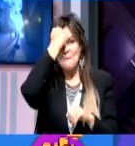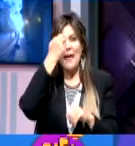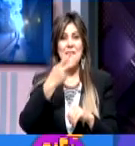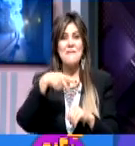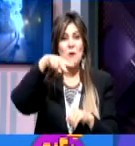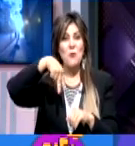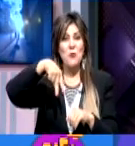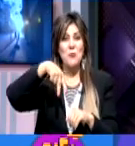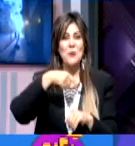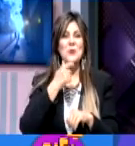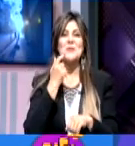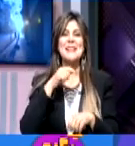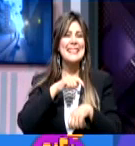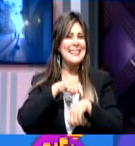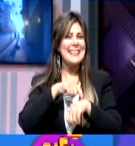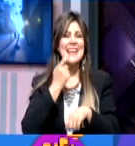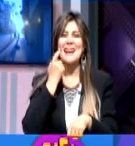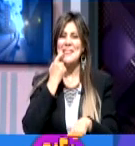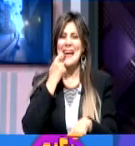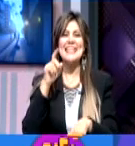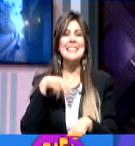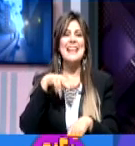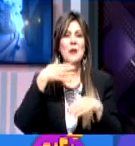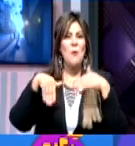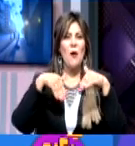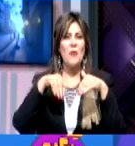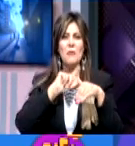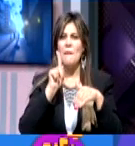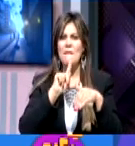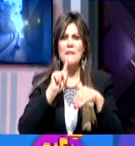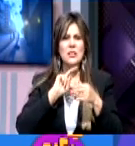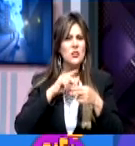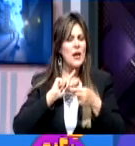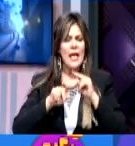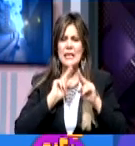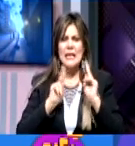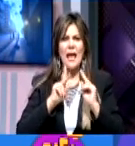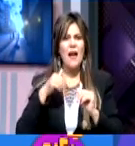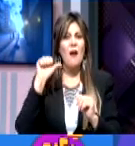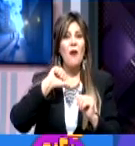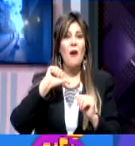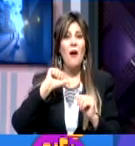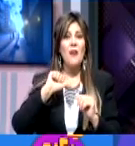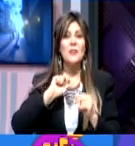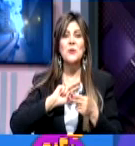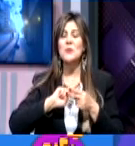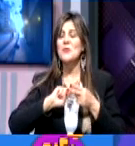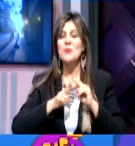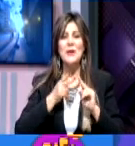عام المعاق، لا تهاون في حقوق أبنائنا، تقديم الخدمة في كافة